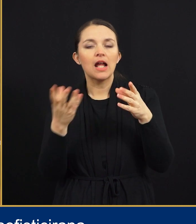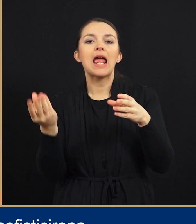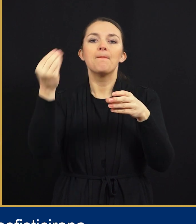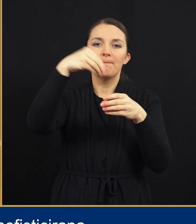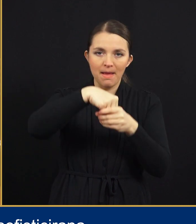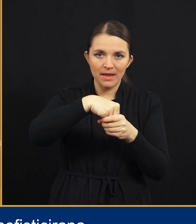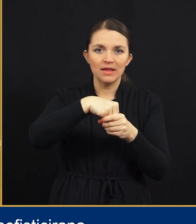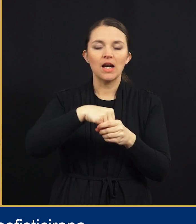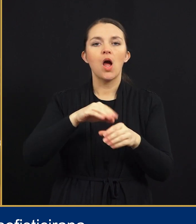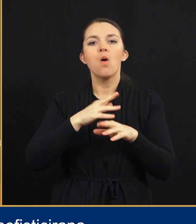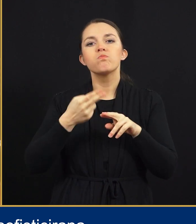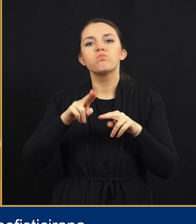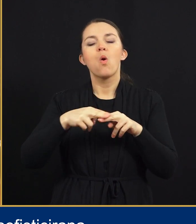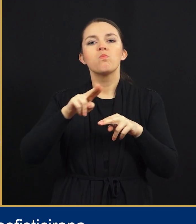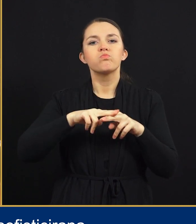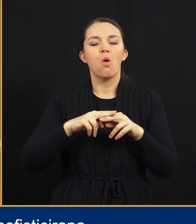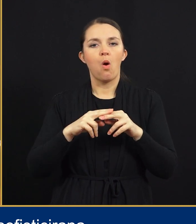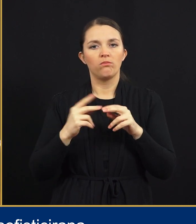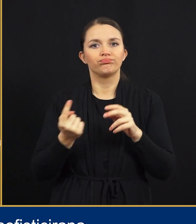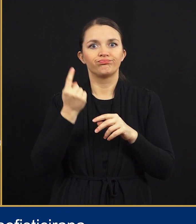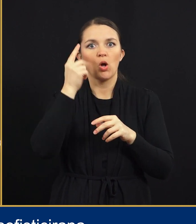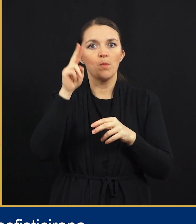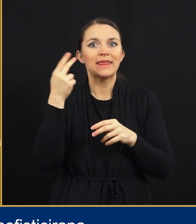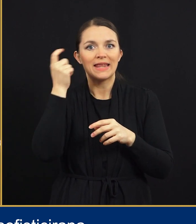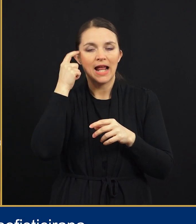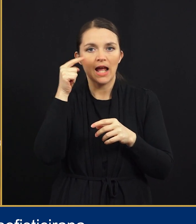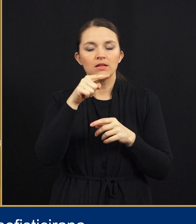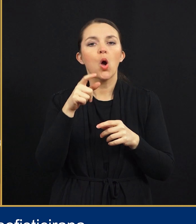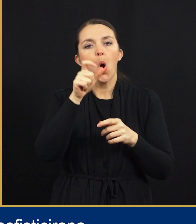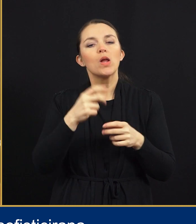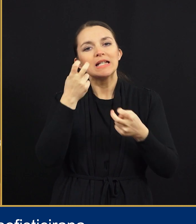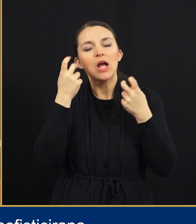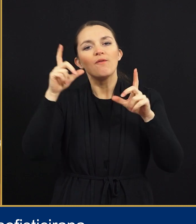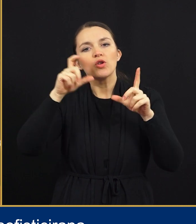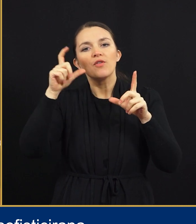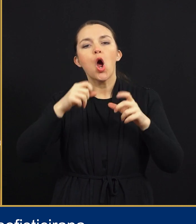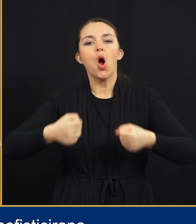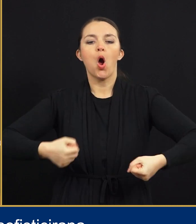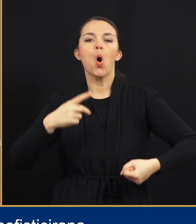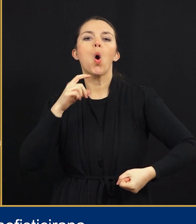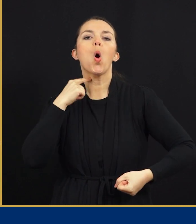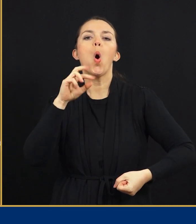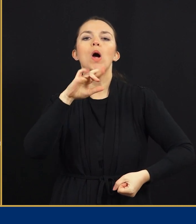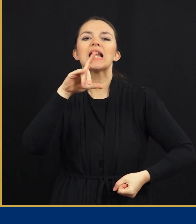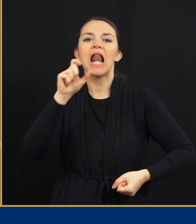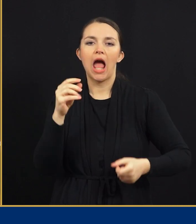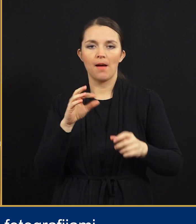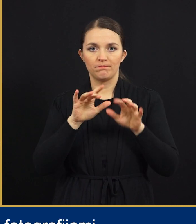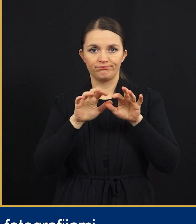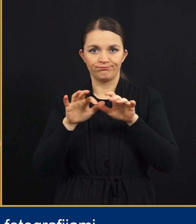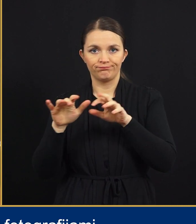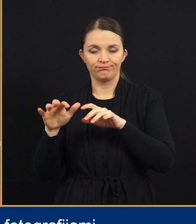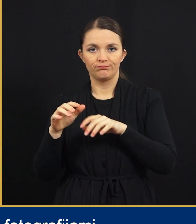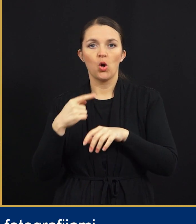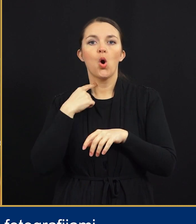je implementirana vse bolj sofisticirana umetna inteligenca, iskal fotografije goril. Vtipka